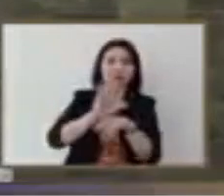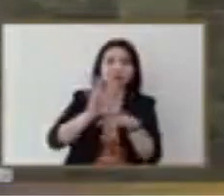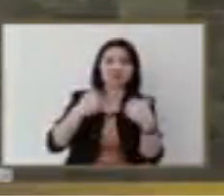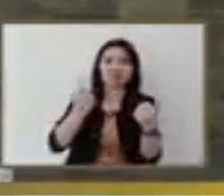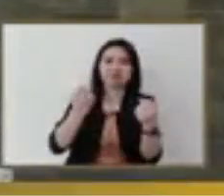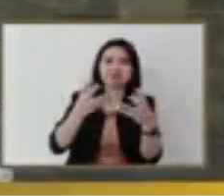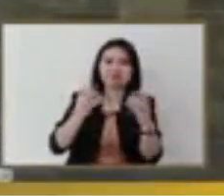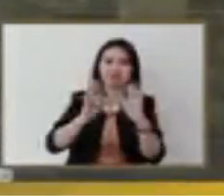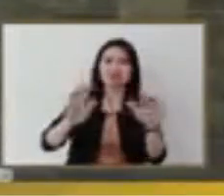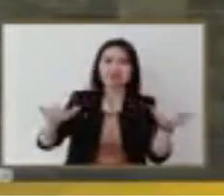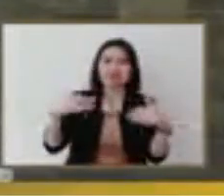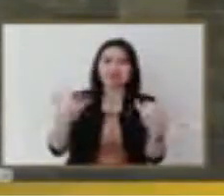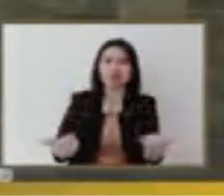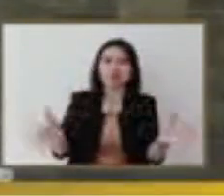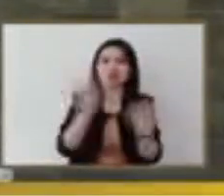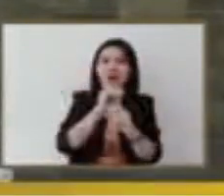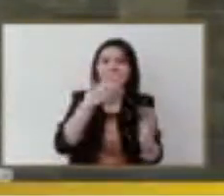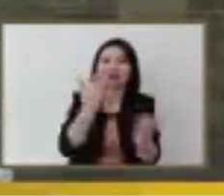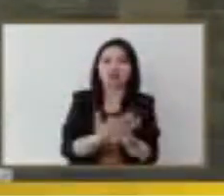ang buhay, they miss the church.